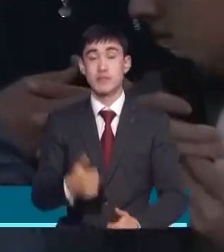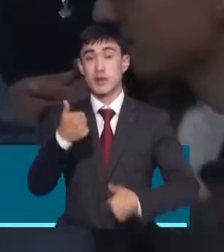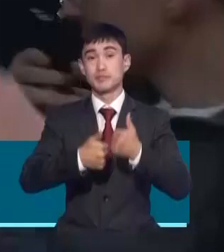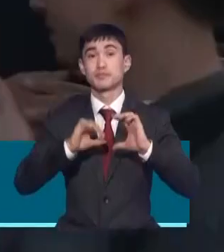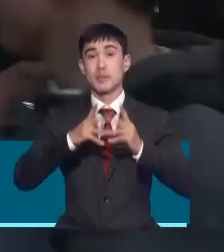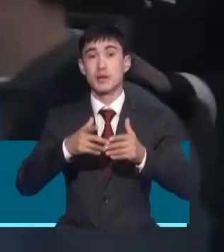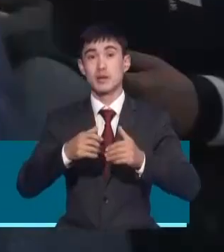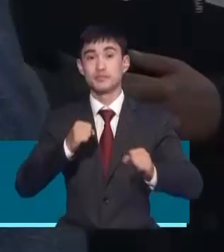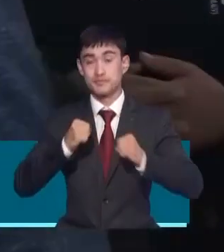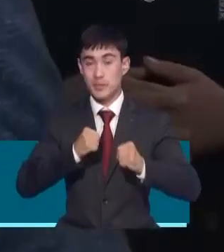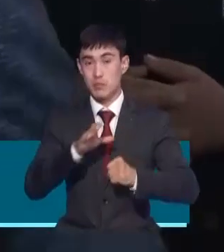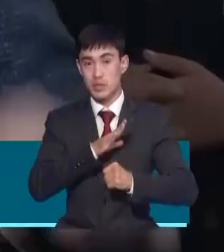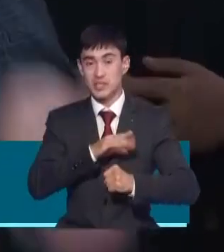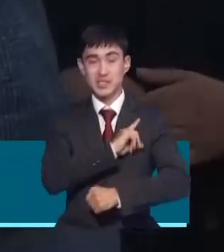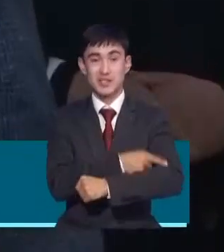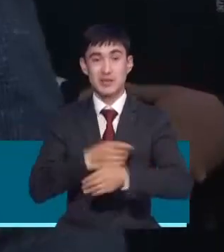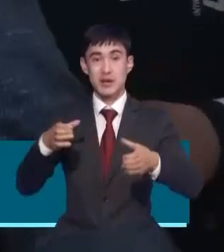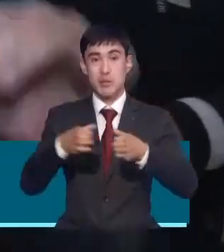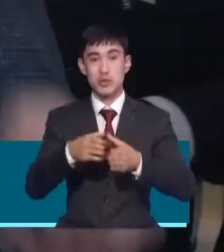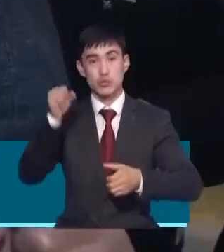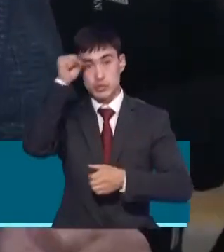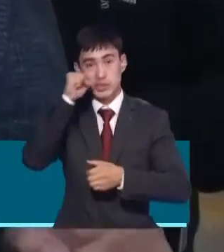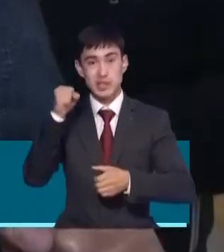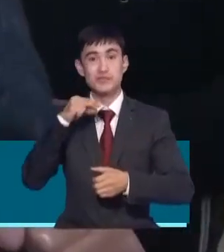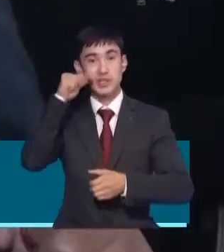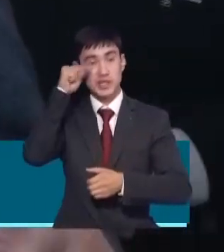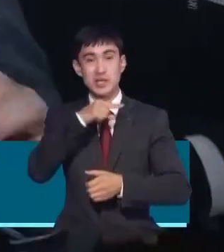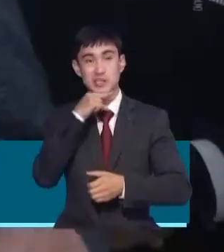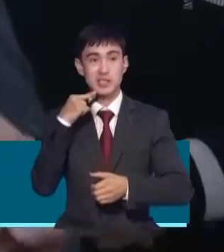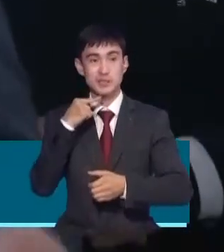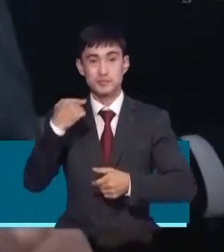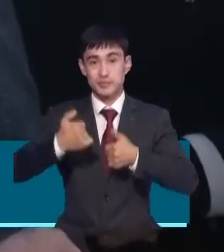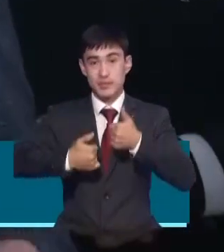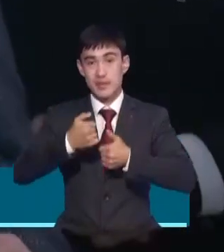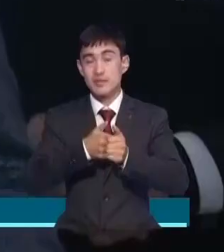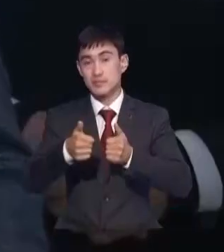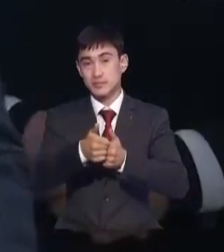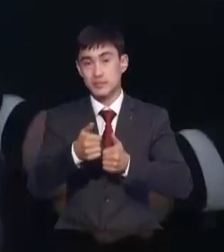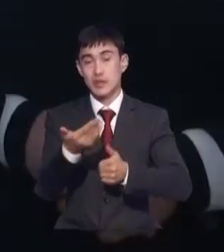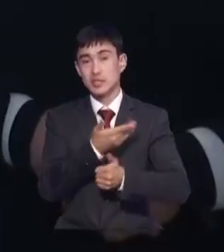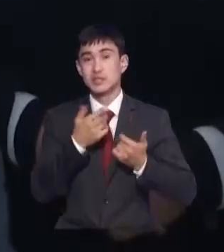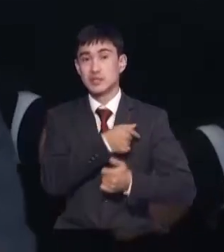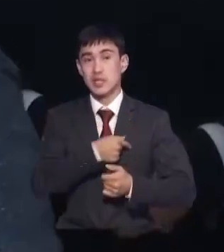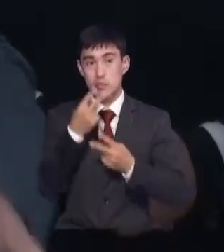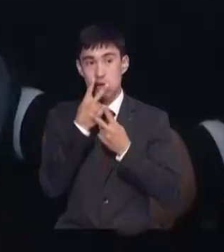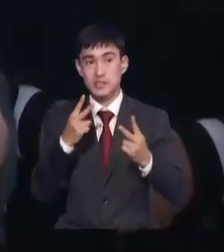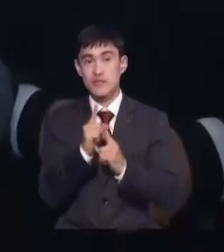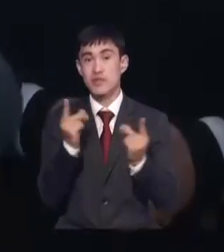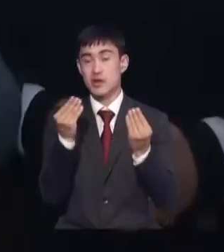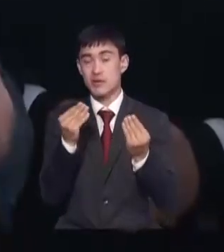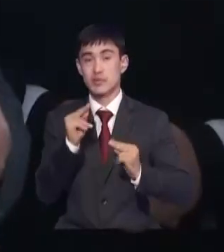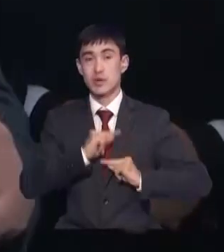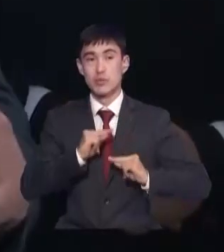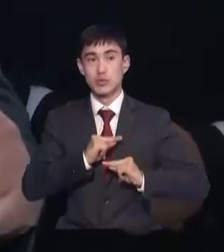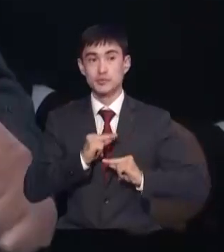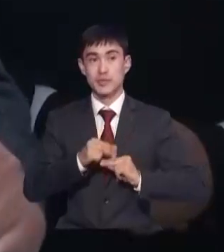Чемпионат мира был напряженным. Сильные команды Узбекистан, Китай, Россия боролись за лидерство. Наши тренеры проделали великолепную